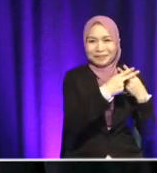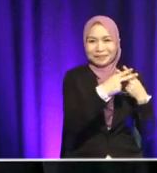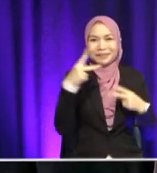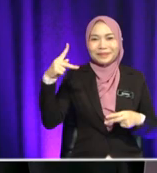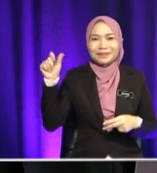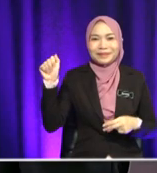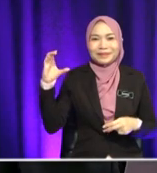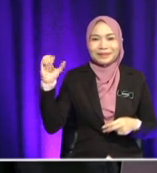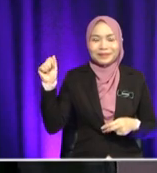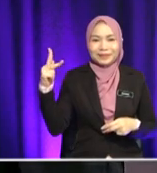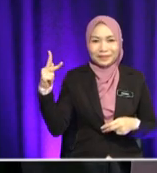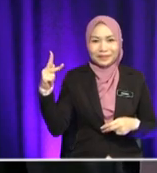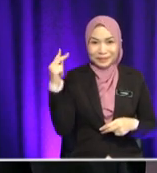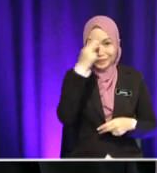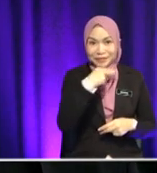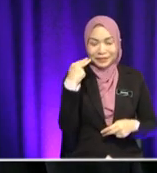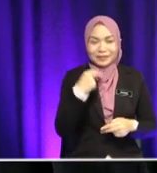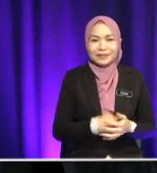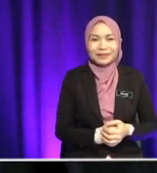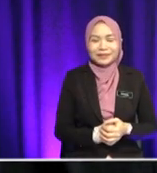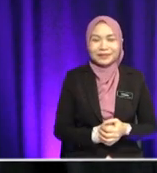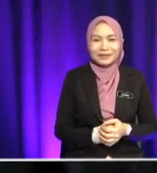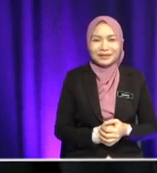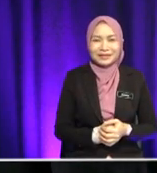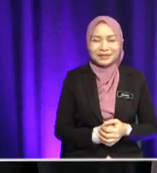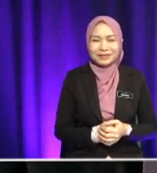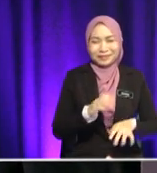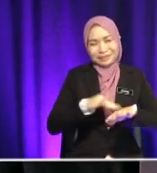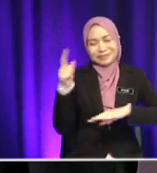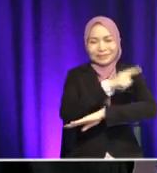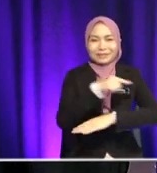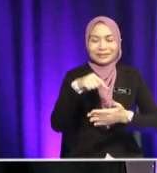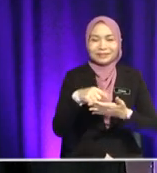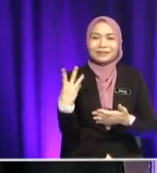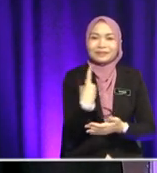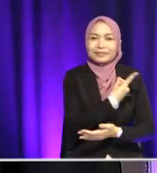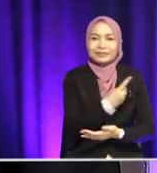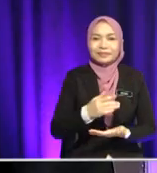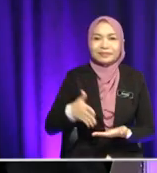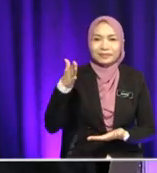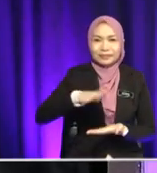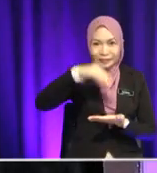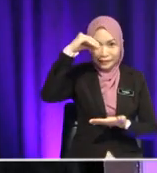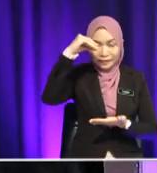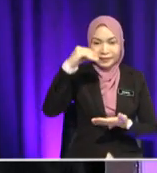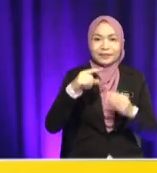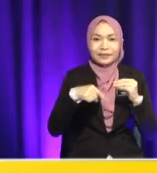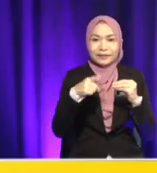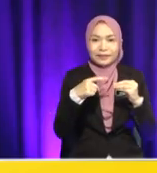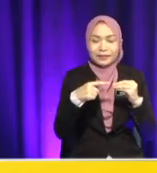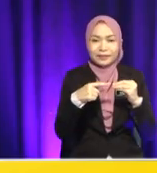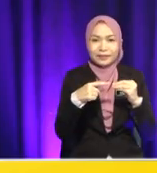pada hari ini kita akan terus saja Pada hari ini saya akan Terangkan ketika berfungsi audio dan ilmu bagaimana untuk